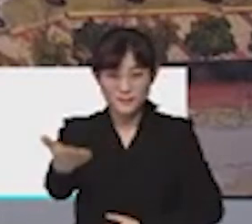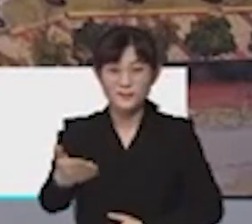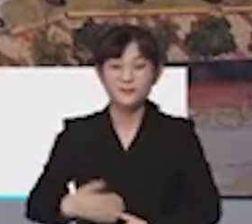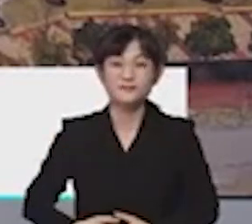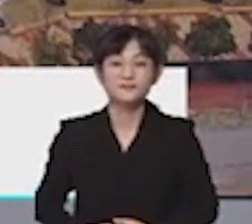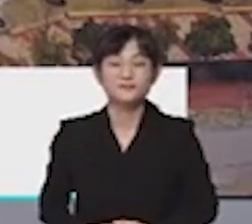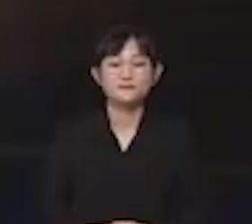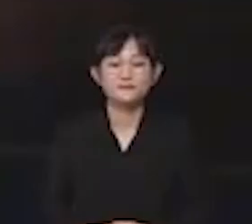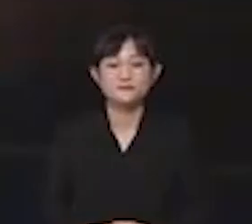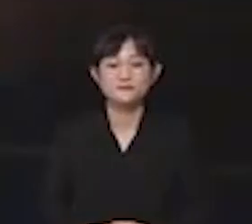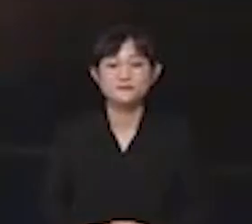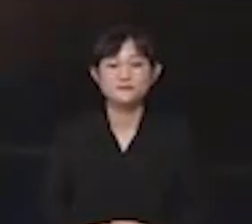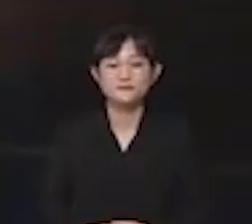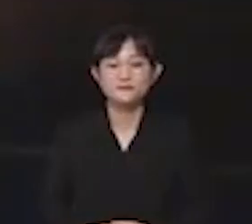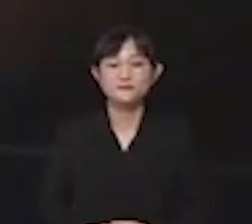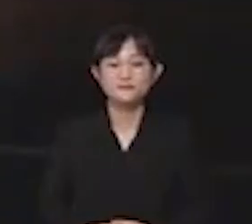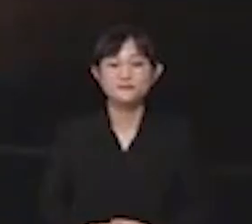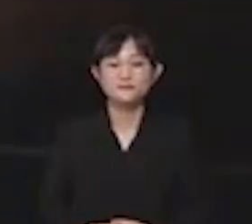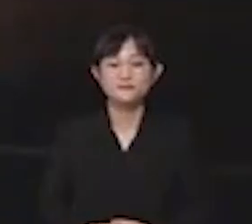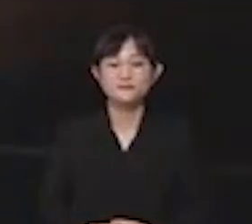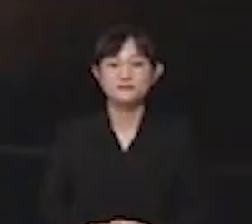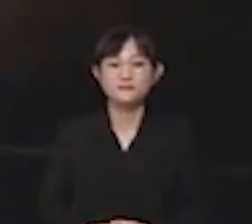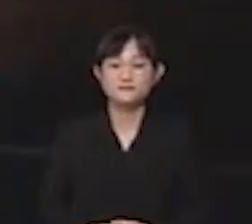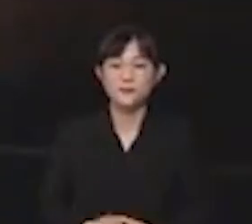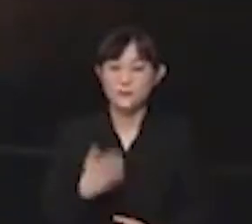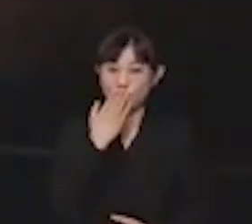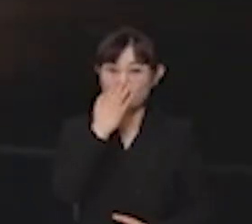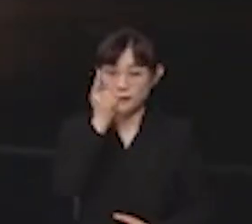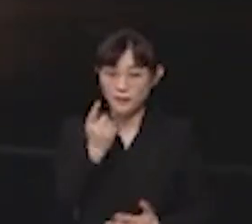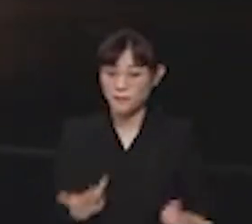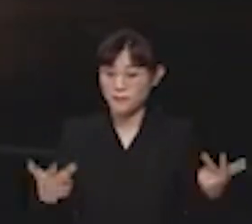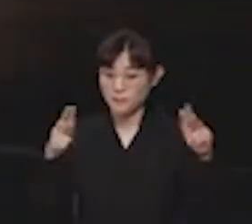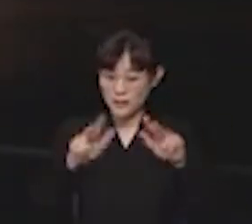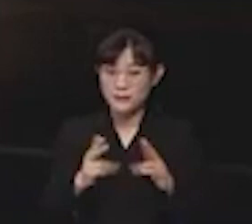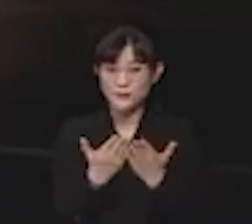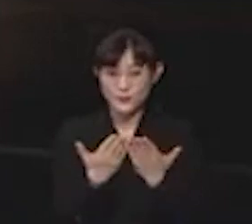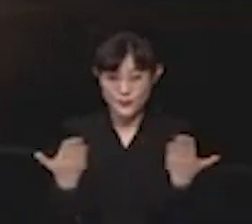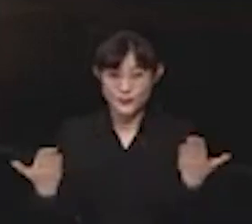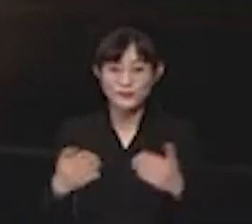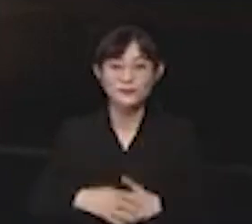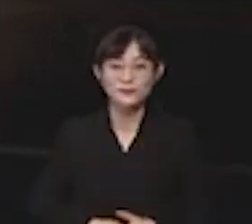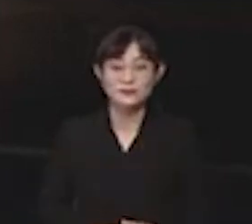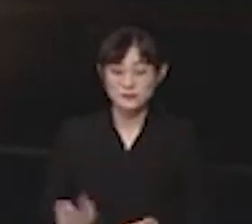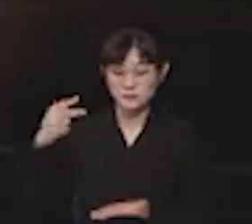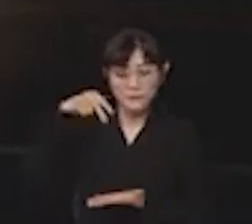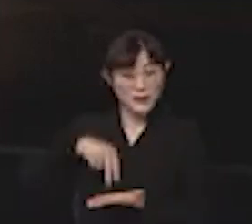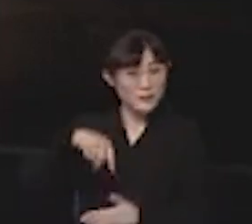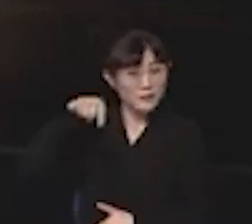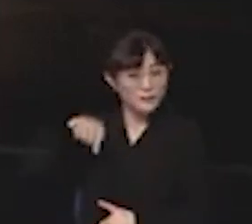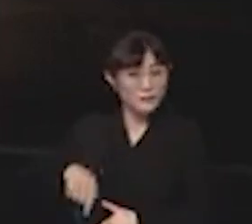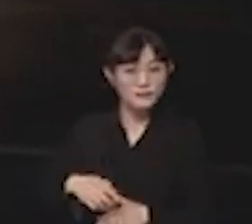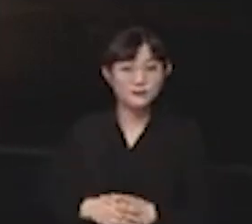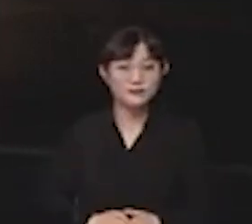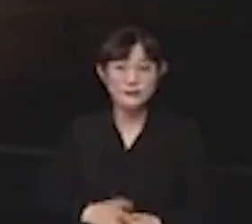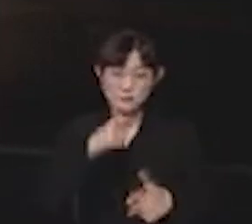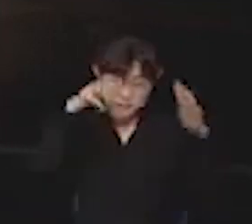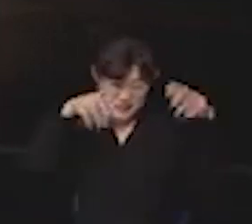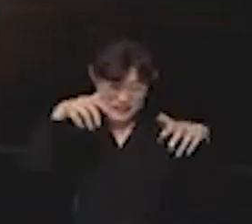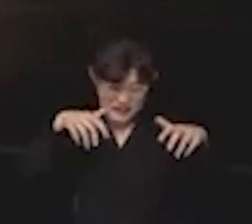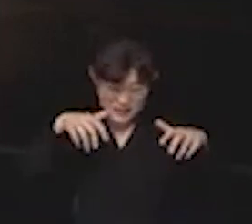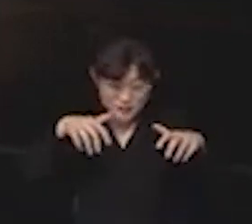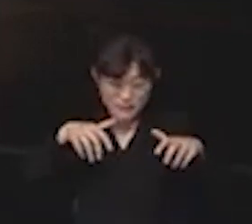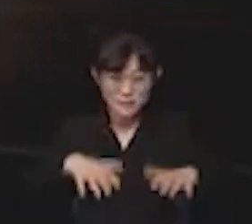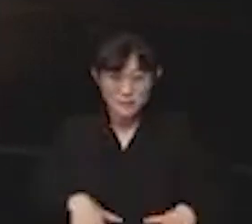네, 순천만 국가정원에 나와 있습니다. 제가 서 있는 이곳은 홍수를 막기